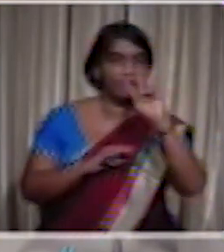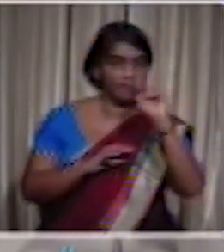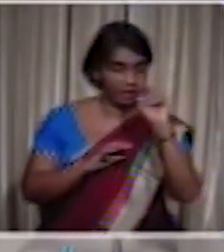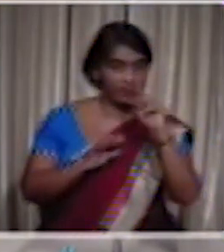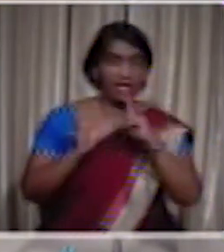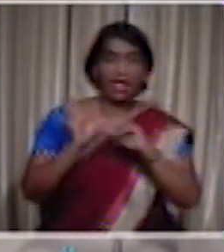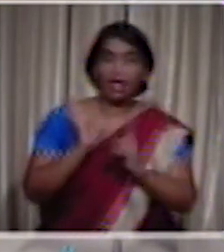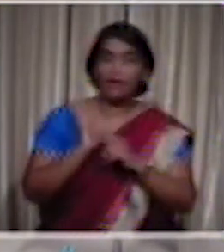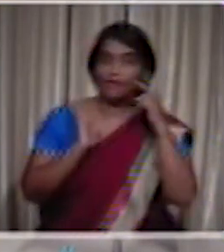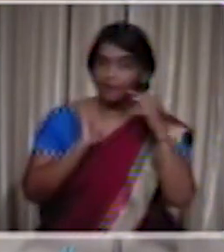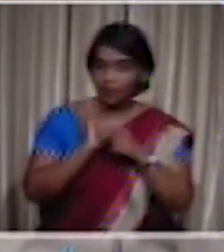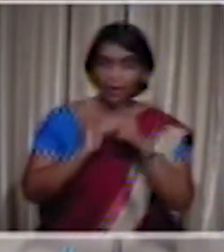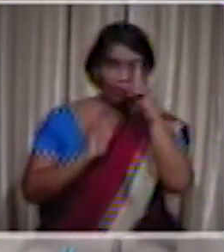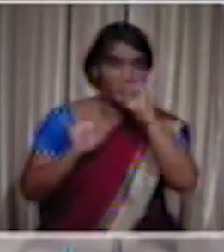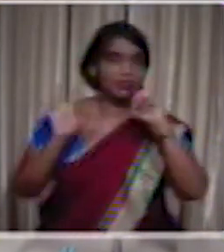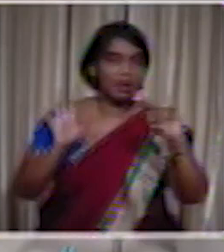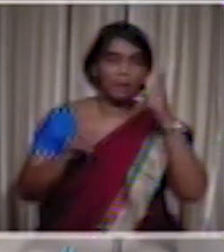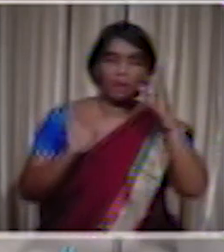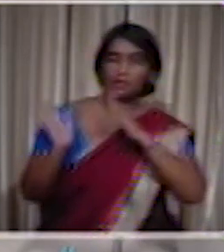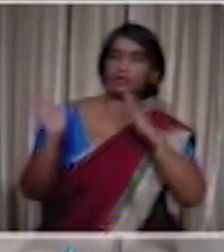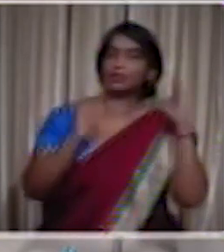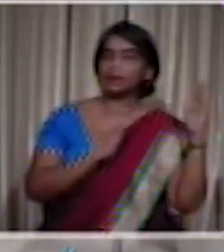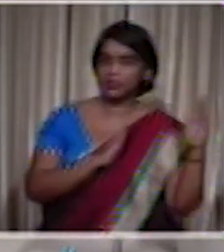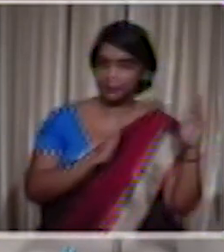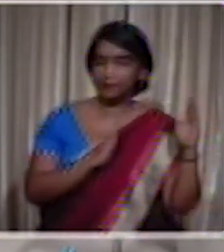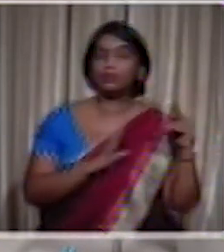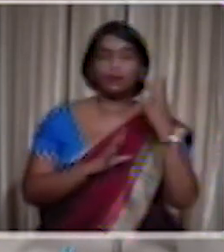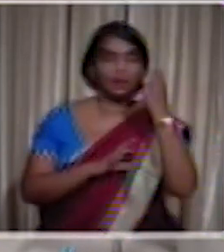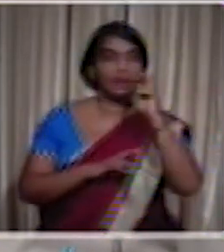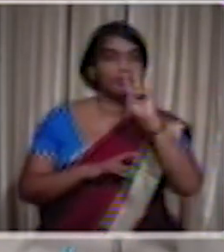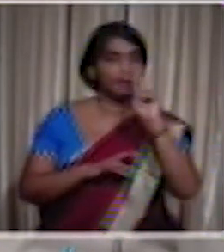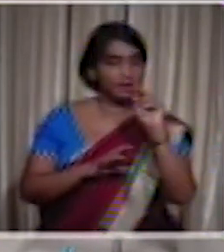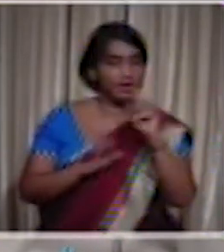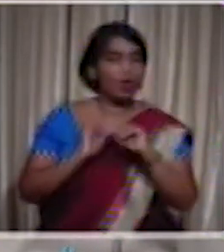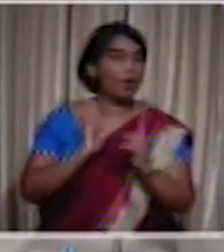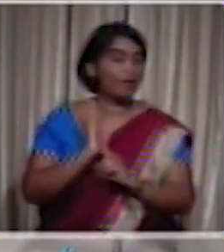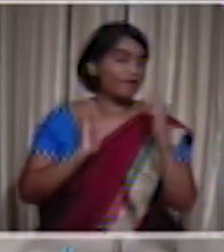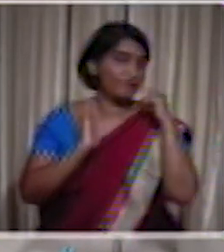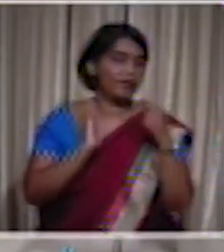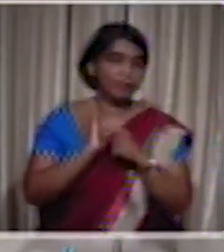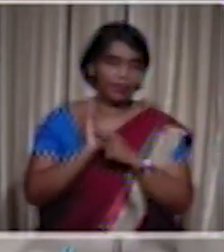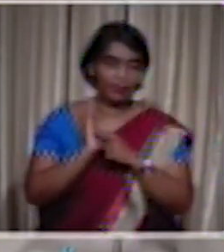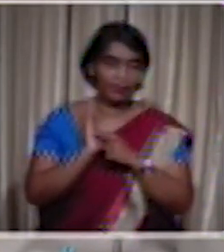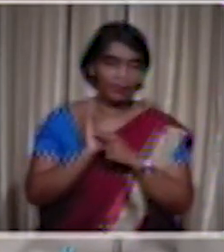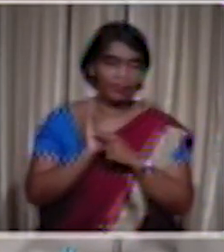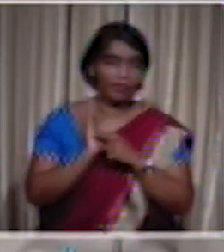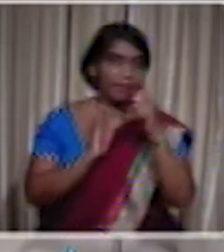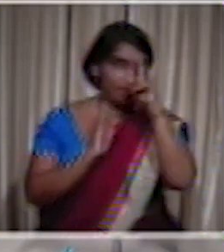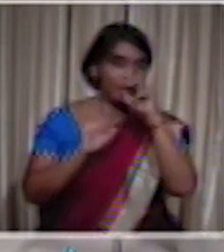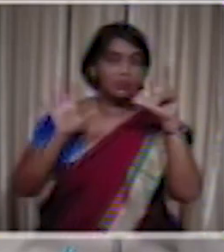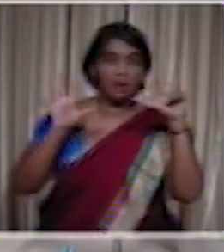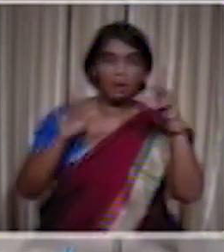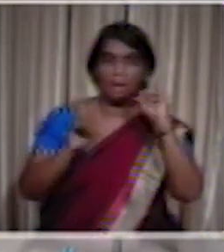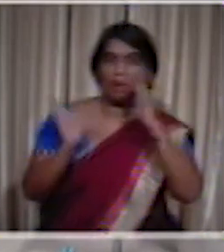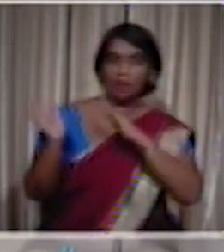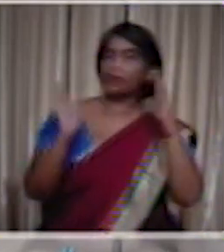විභාගයේ මාස 6ක් ප්‍රමාද වුණා 2020 සාමාන්‍ය පෙළ විභාගයේ මාස 8ක් ප්‍රමාද